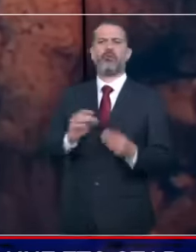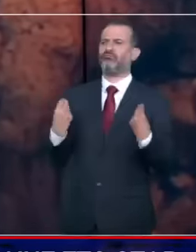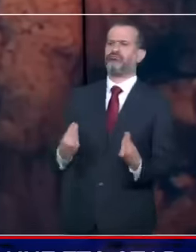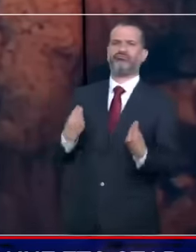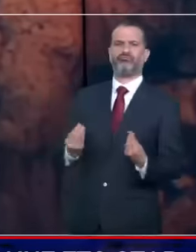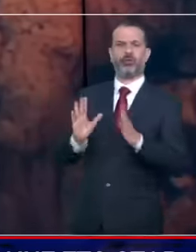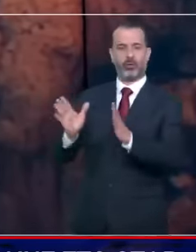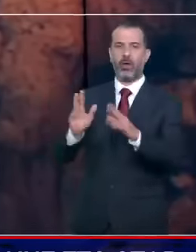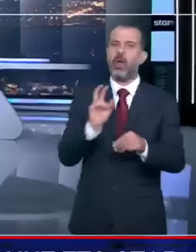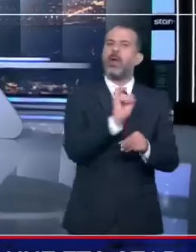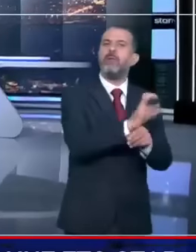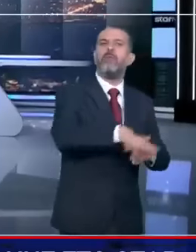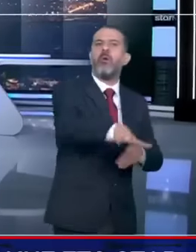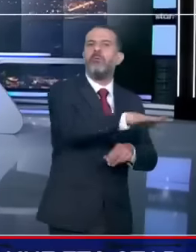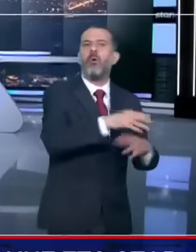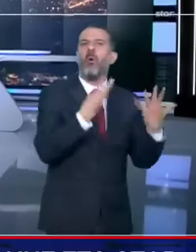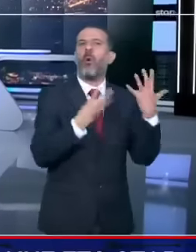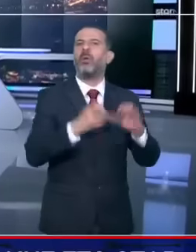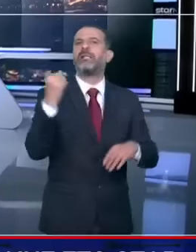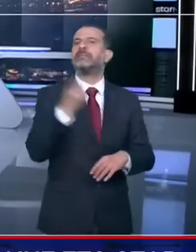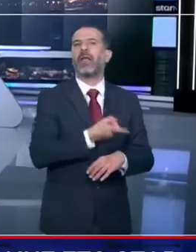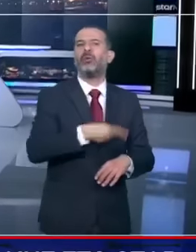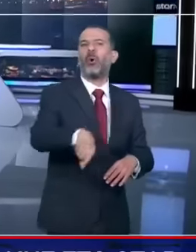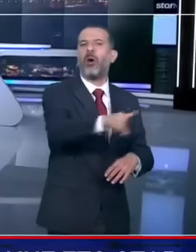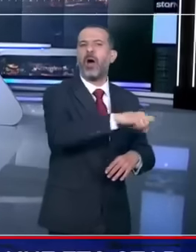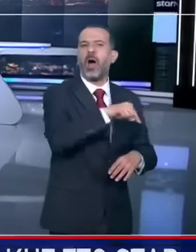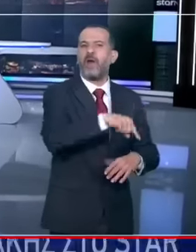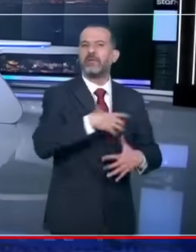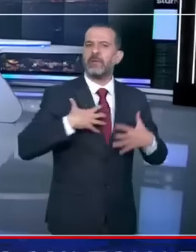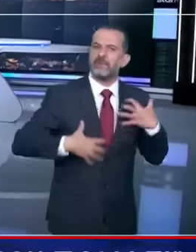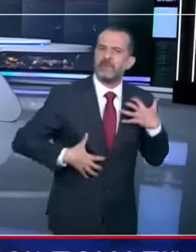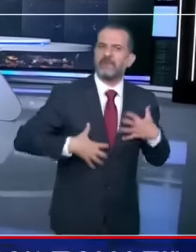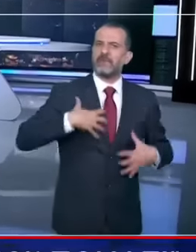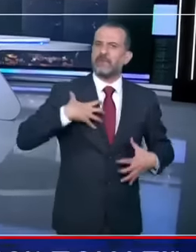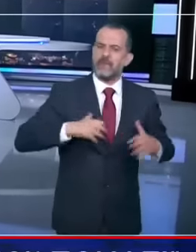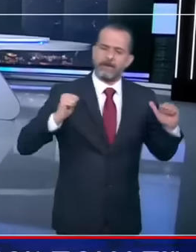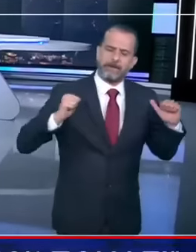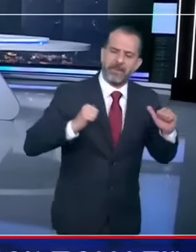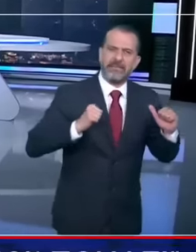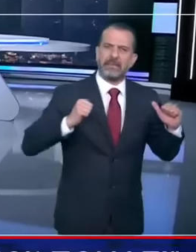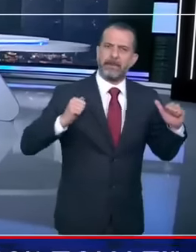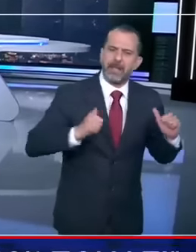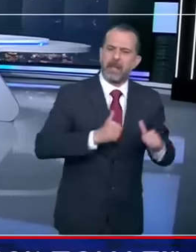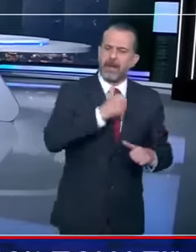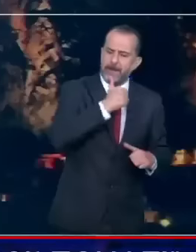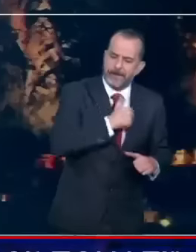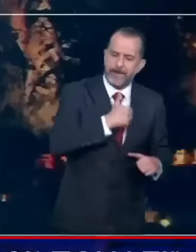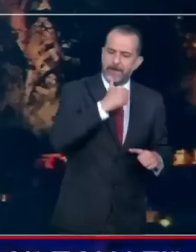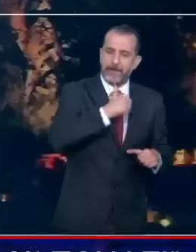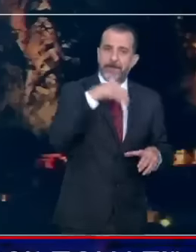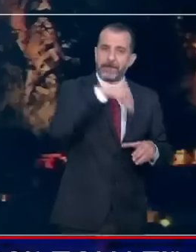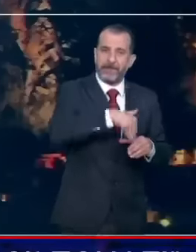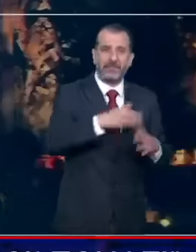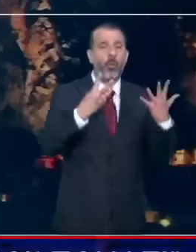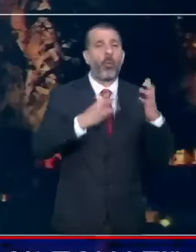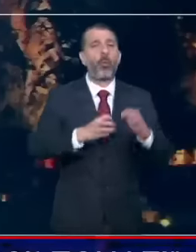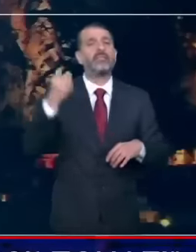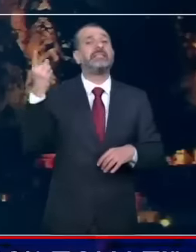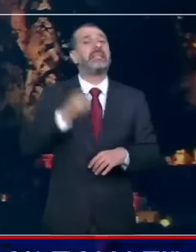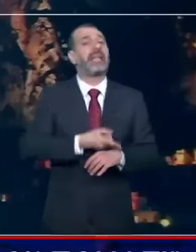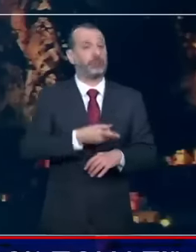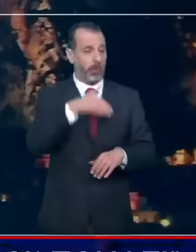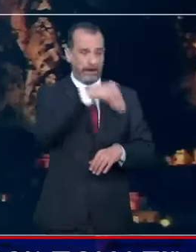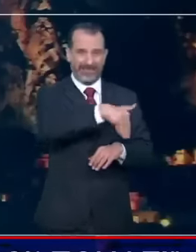μερίδα, 80%, η οποία πονάει, πιέζεται αυτή τη στιγμή. Και μέσα σε αυτό το 80% υπάρχει ένα πολύ μεγάλο κομμάτι